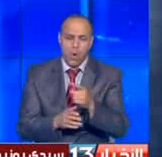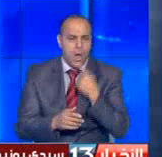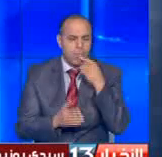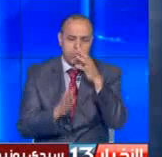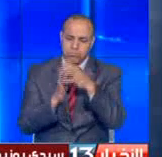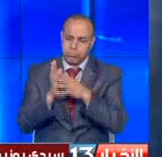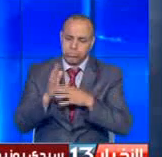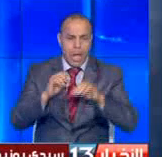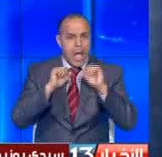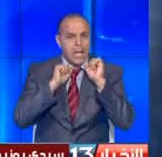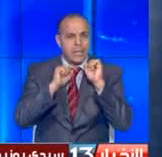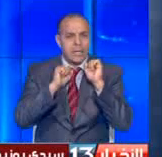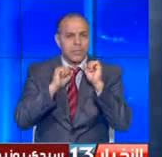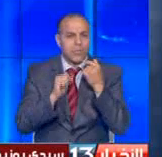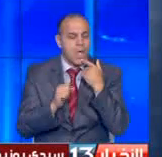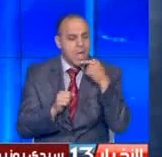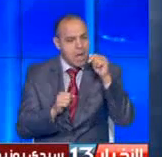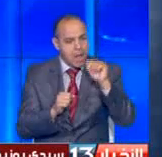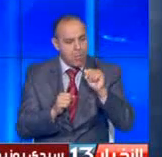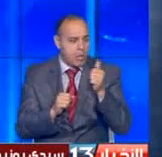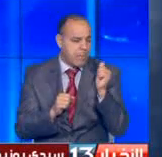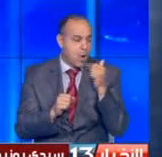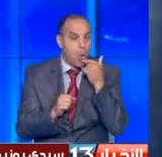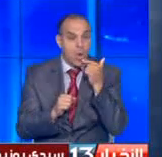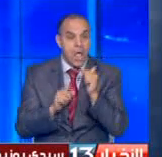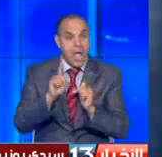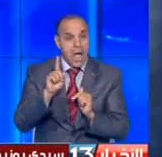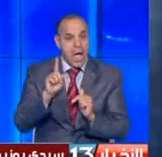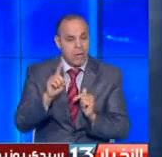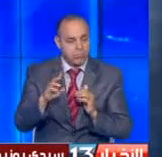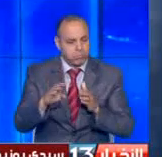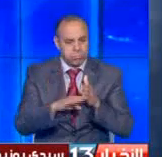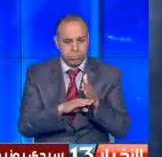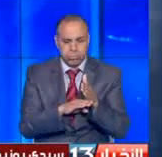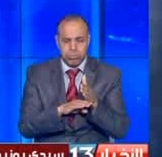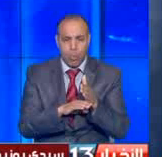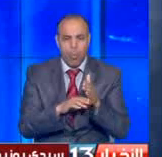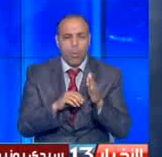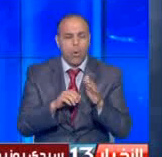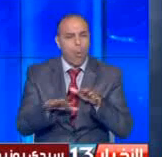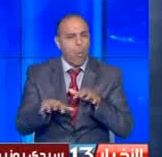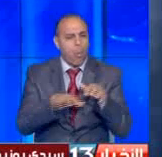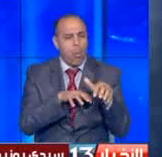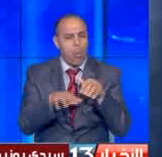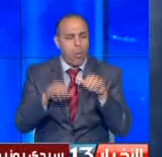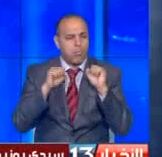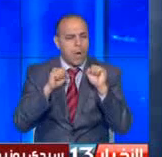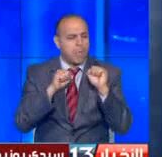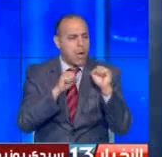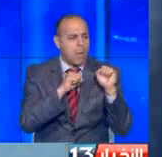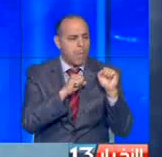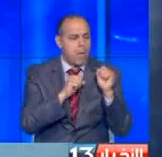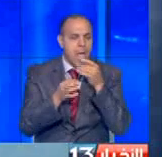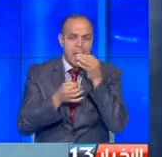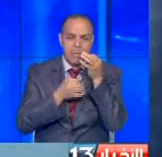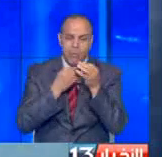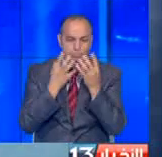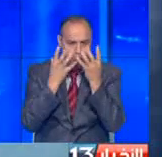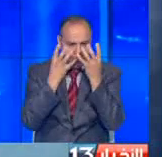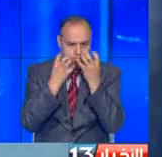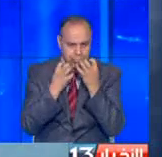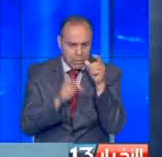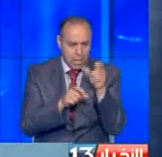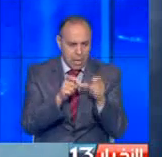في بيان احتجاجيه اصدره امس كانوا اعلنوا الدخول في سلسله تحركات احتجاج تعبيرا عن غضب